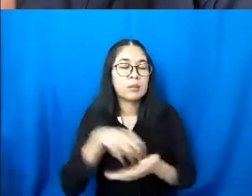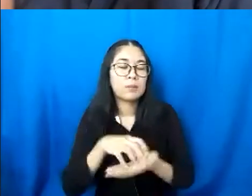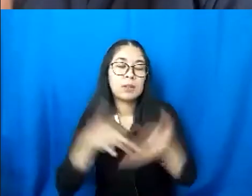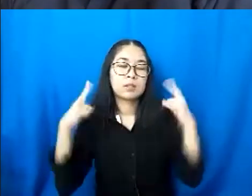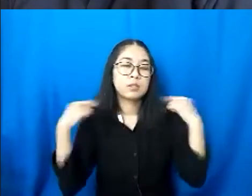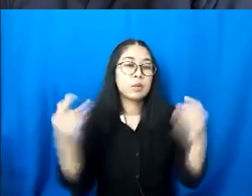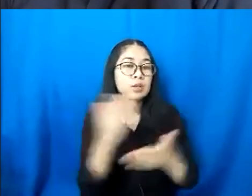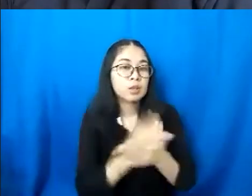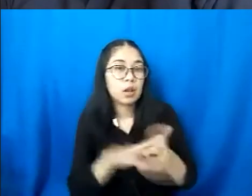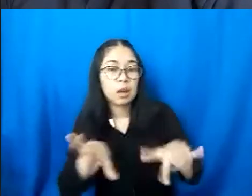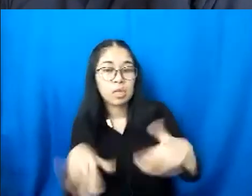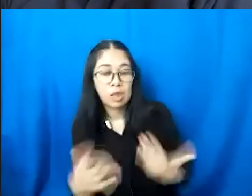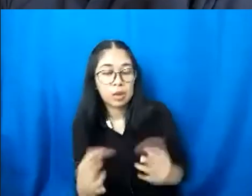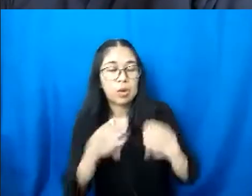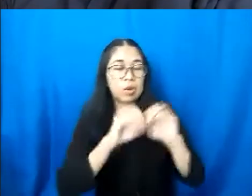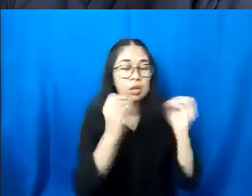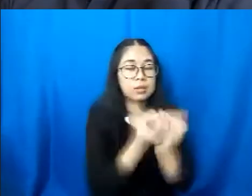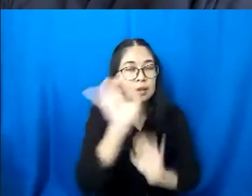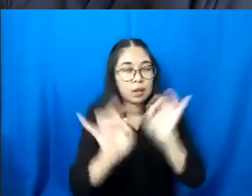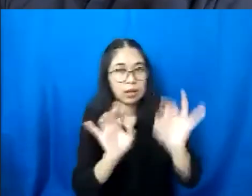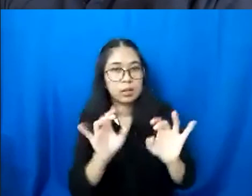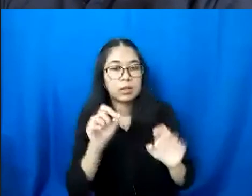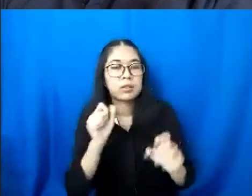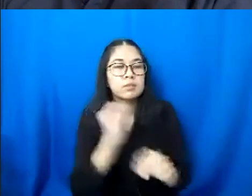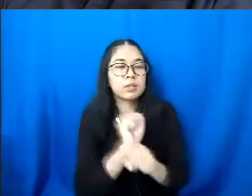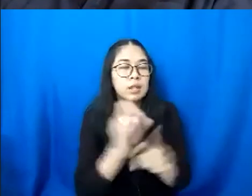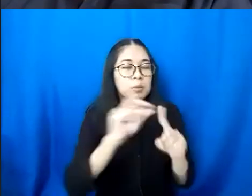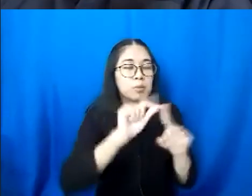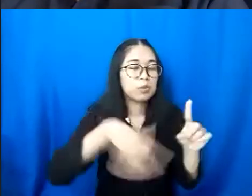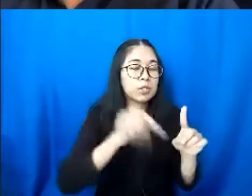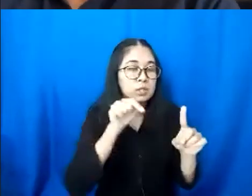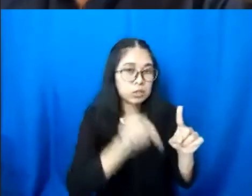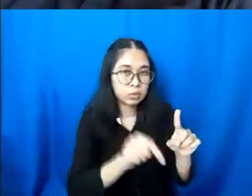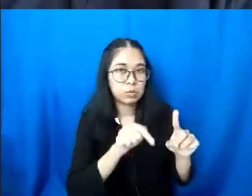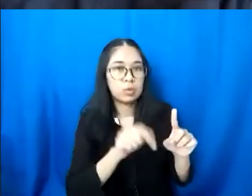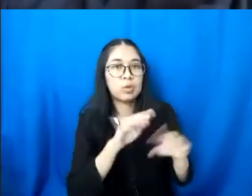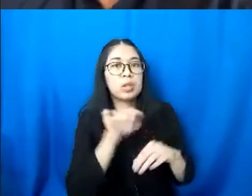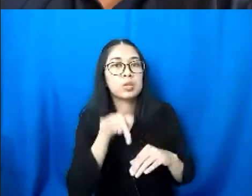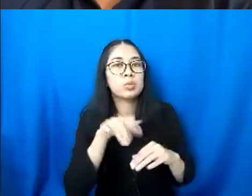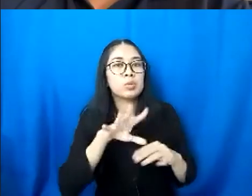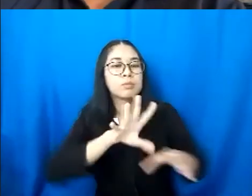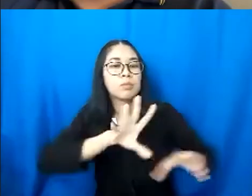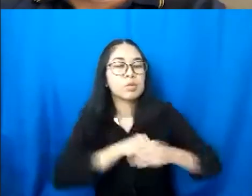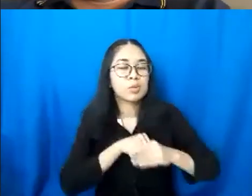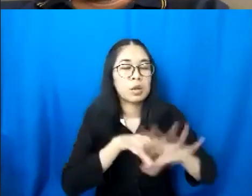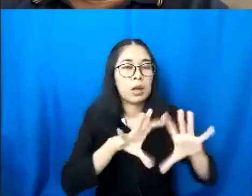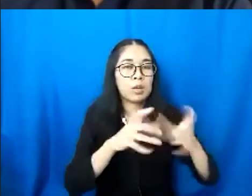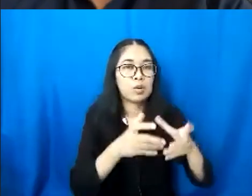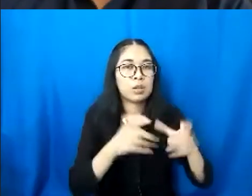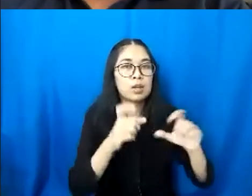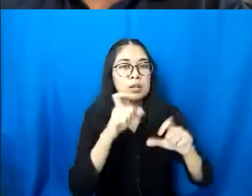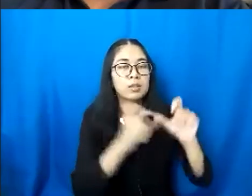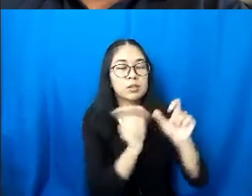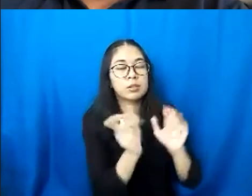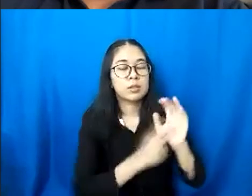organisasi lain yang bekerja di provinsi tersebut adalah menjadi anggota dari SAN CSE